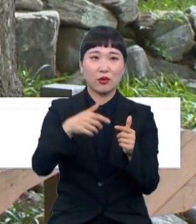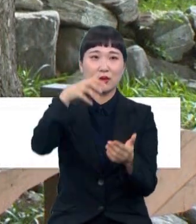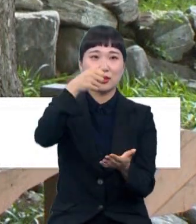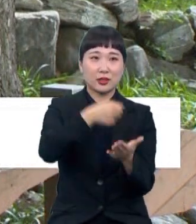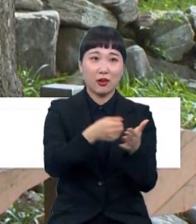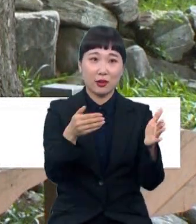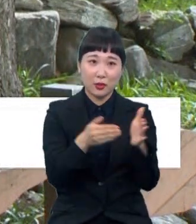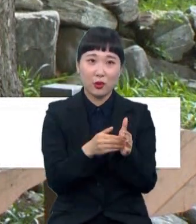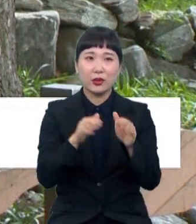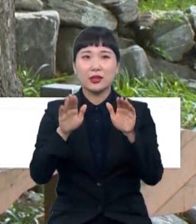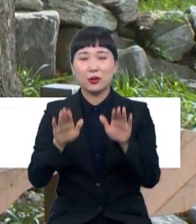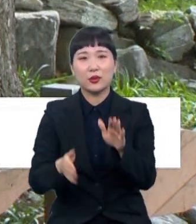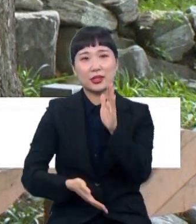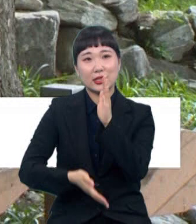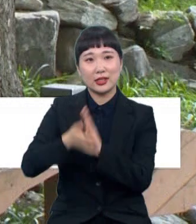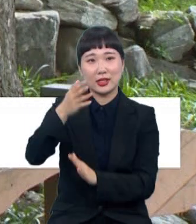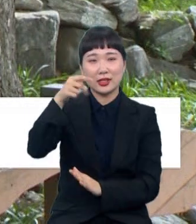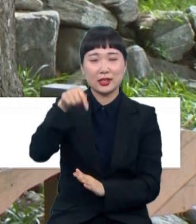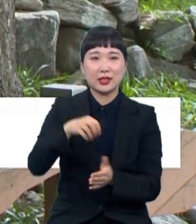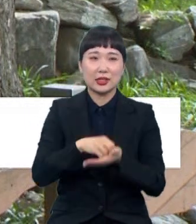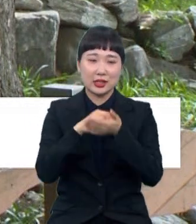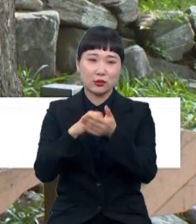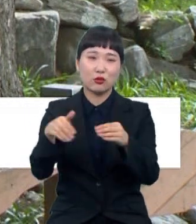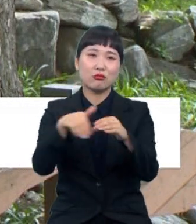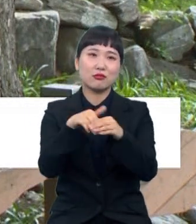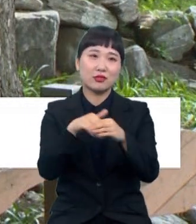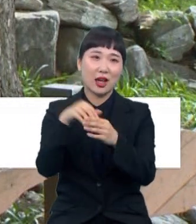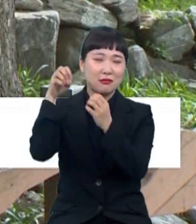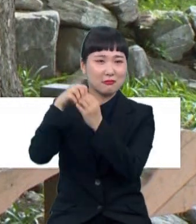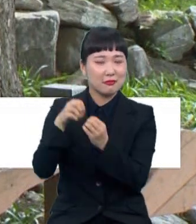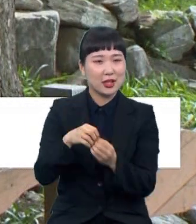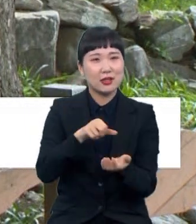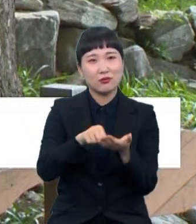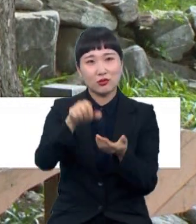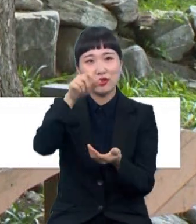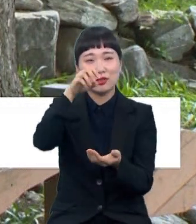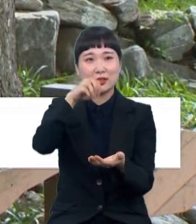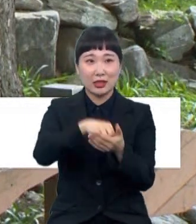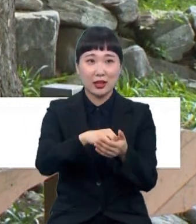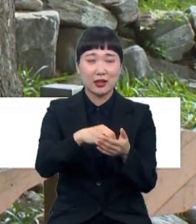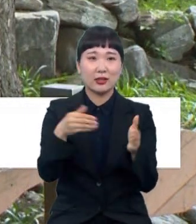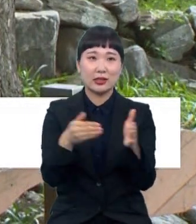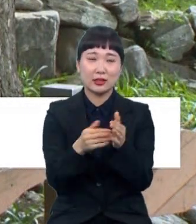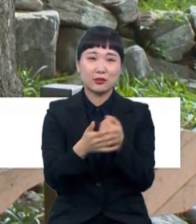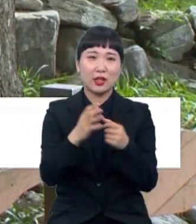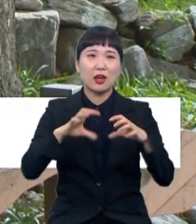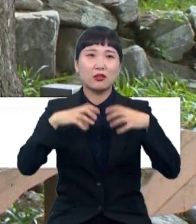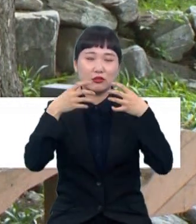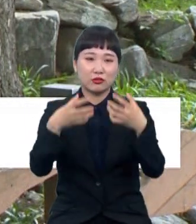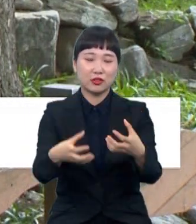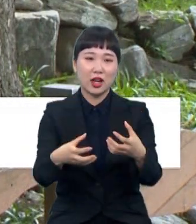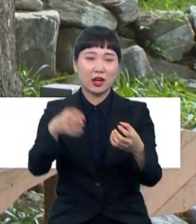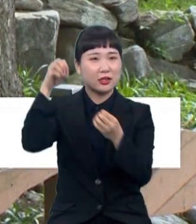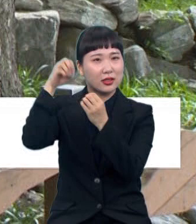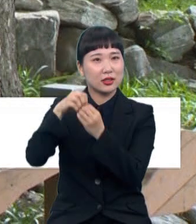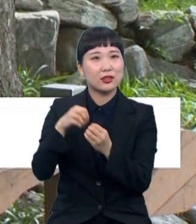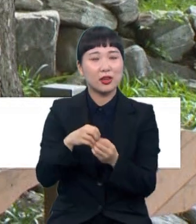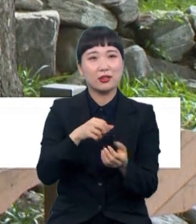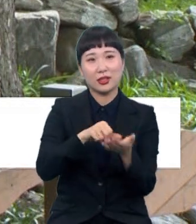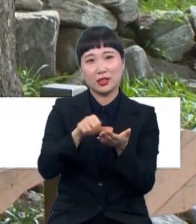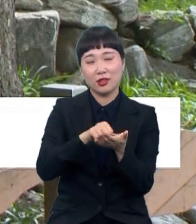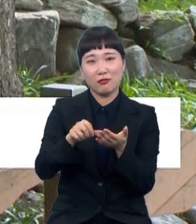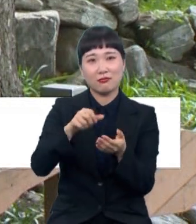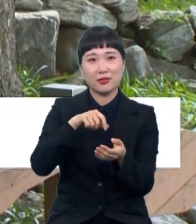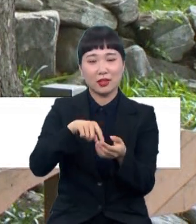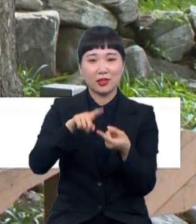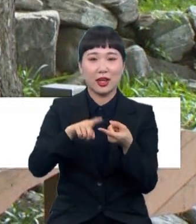등록을 앞두고 있는 소중한 자연유산으로 향후에는 국가천연기념물로도 신청할 예정입니다. 이 나무와